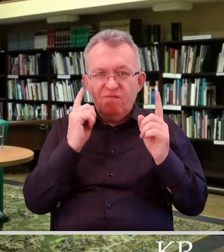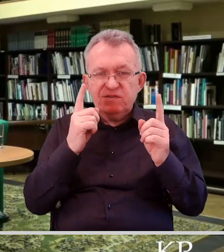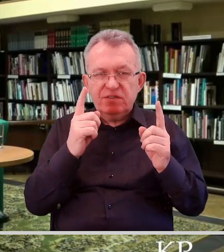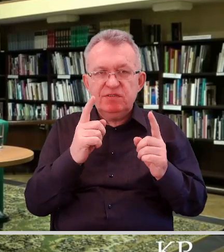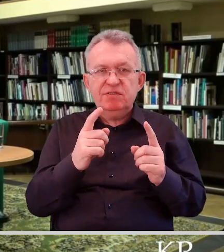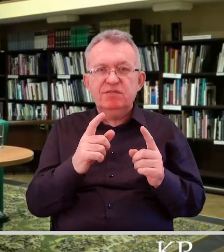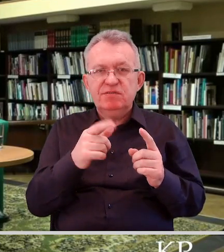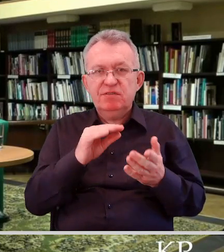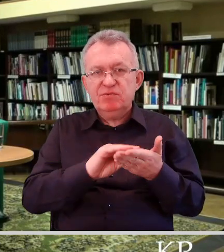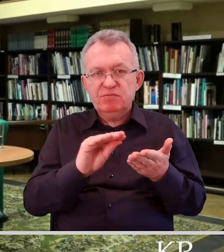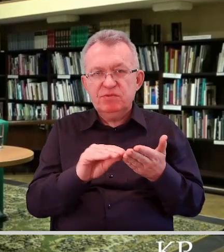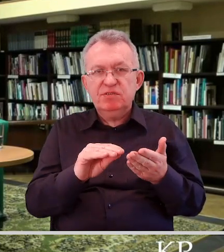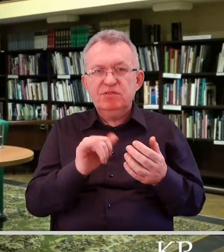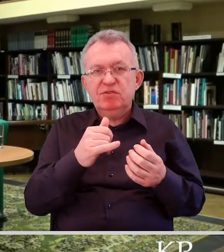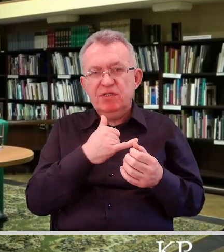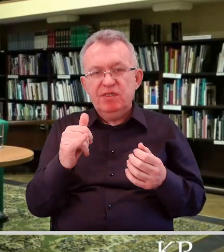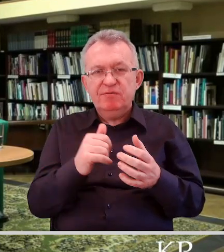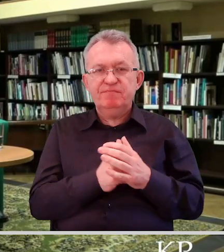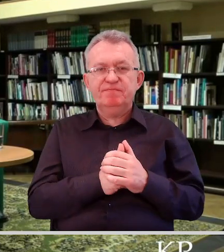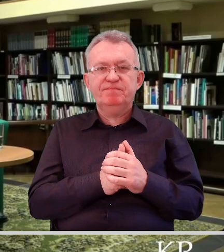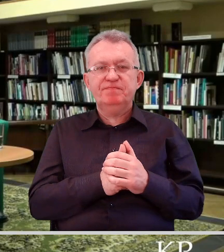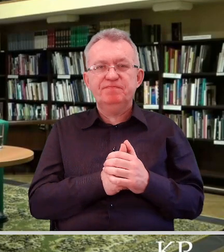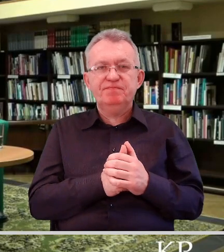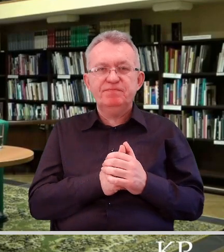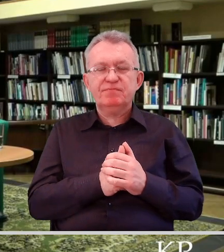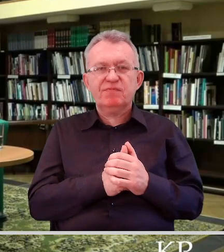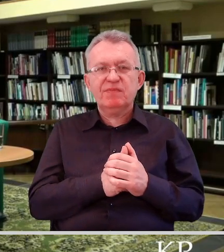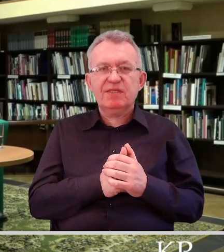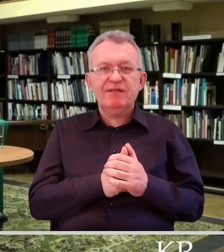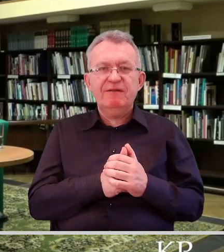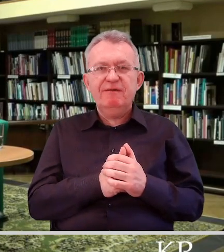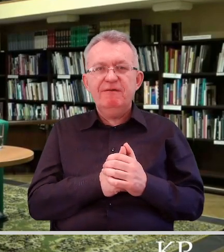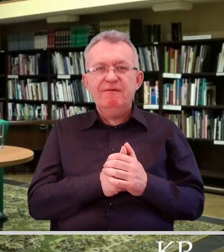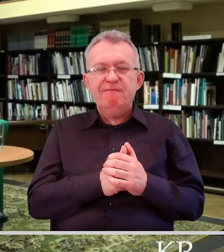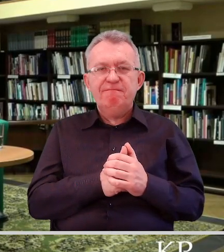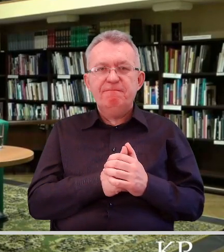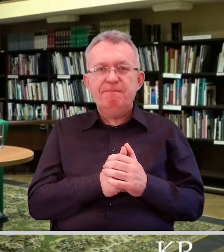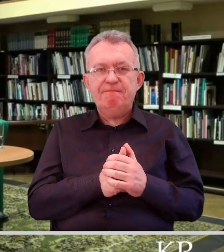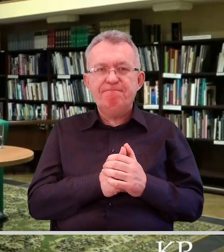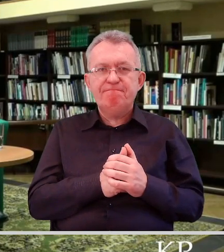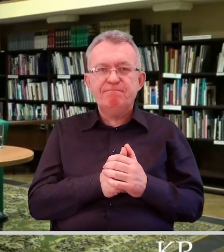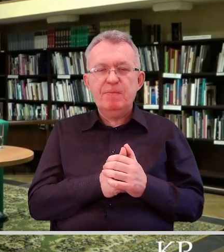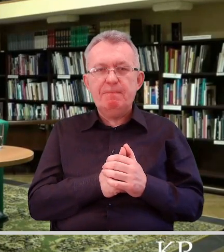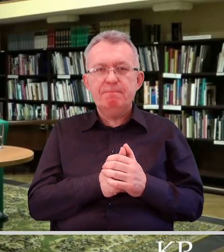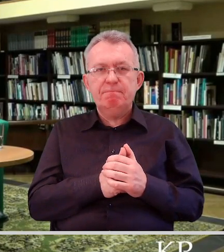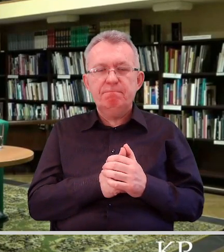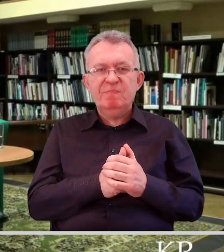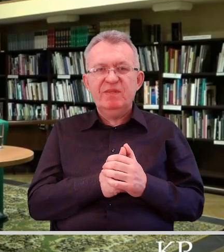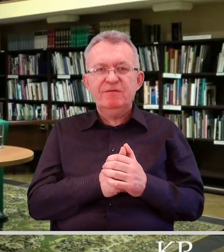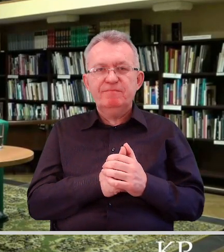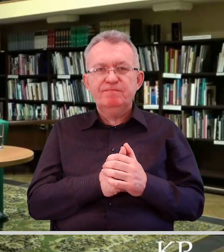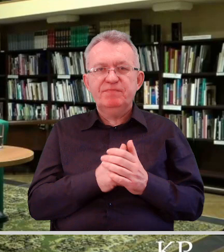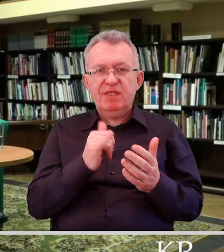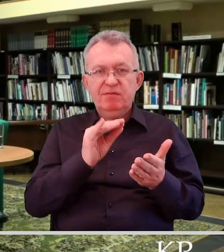za to piszącą? Czy może zupełnie coś innego sprawiło, że zaczęła pani częściowo przemyśleć?